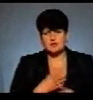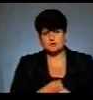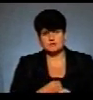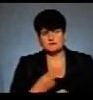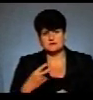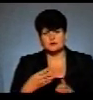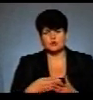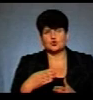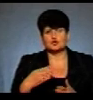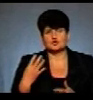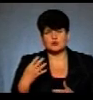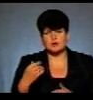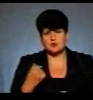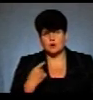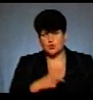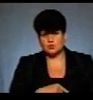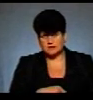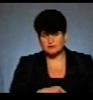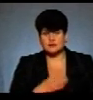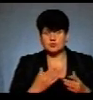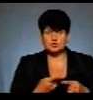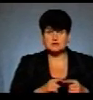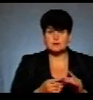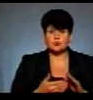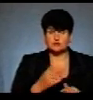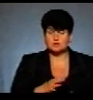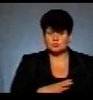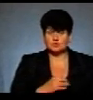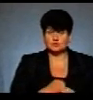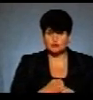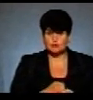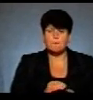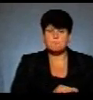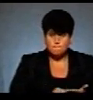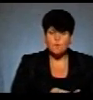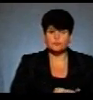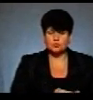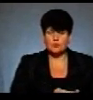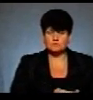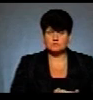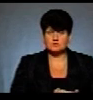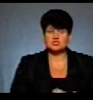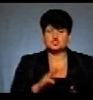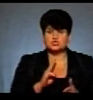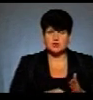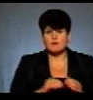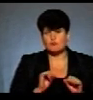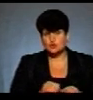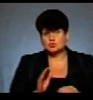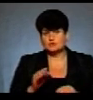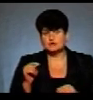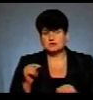до 40 годин. Якщо таке правопорушення було вчинено особою повторно, штраф тоді може бути